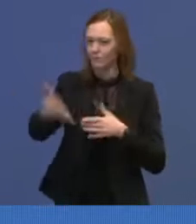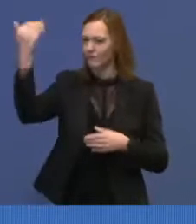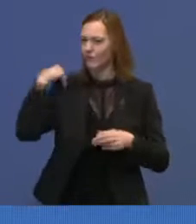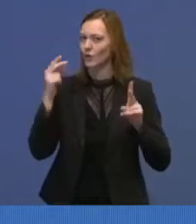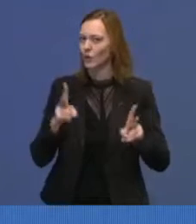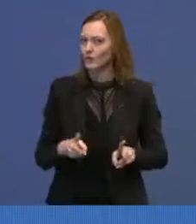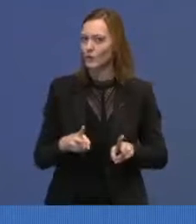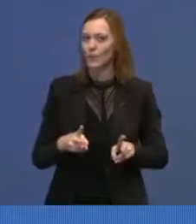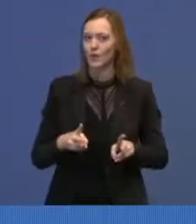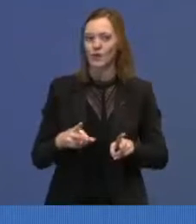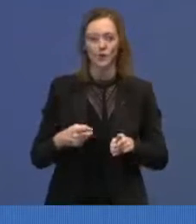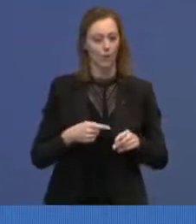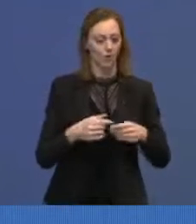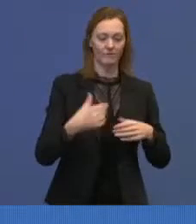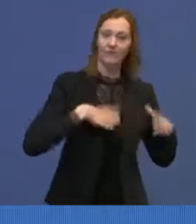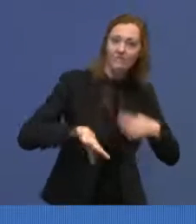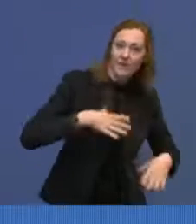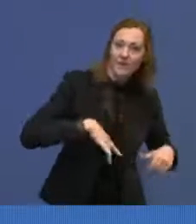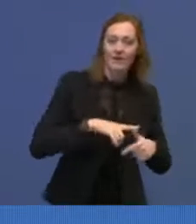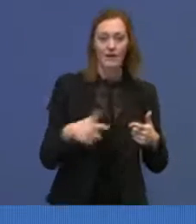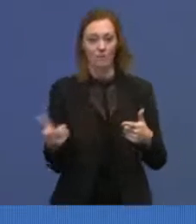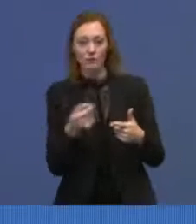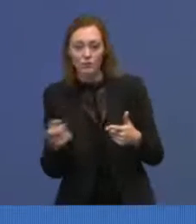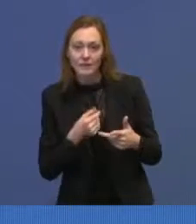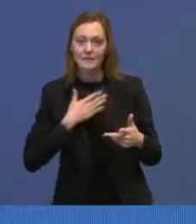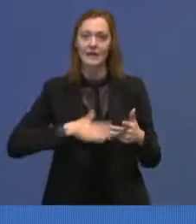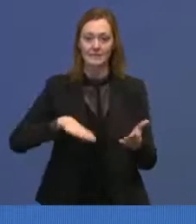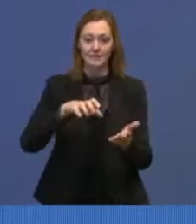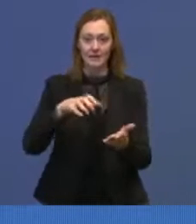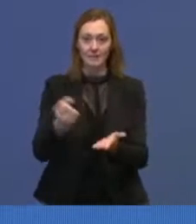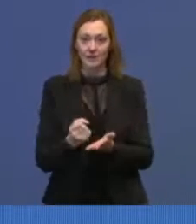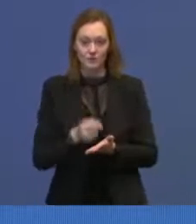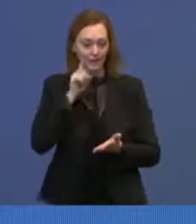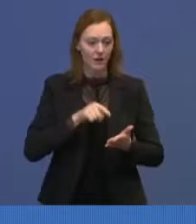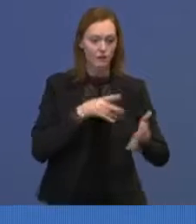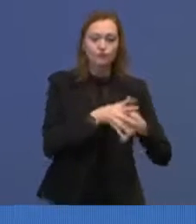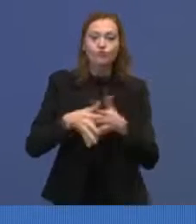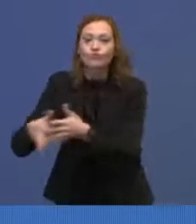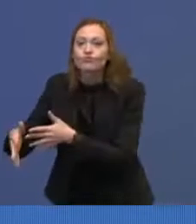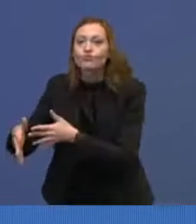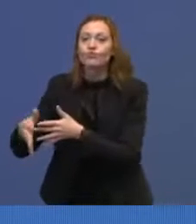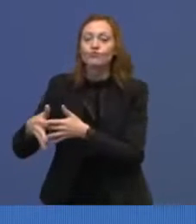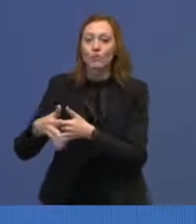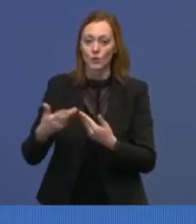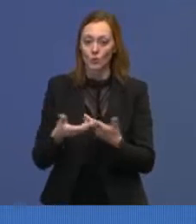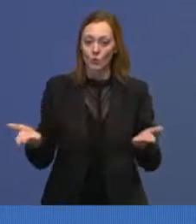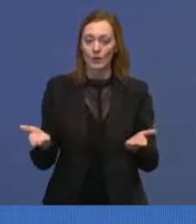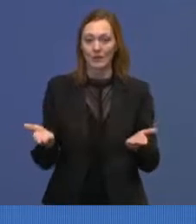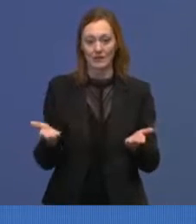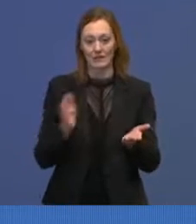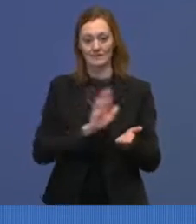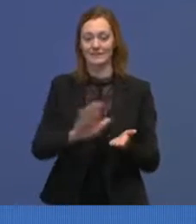leeyihiin. marka waa in dib loo abaabulo fikradihii wacna iyo dadkii isxilqaamay, waayeelkii shaqaalihii caafimaadka ee wakhtiga dheeraadka shaqayn karayay iyagoo aan